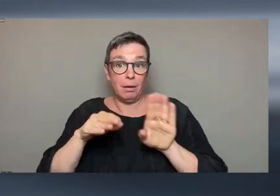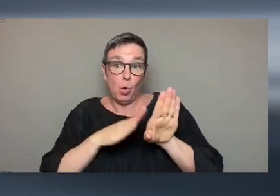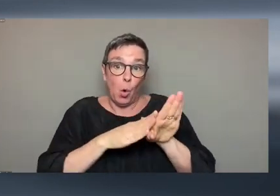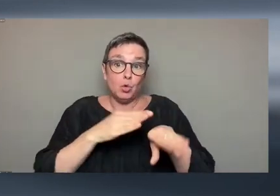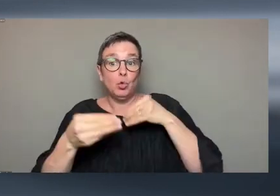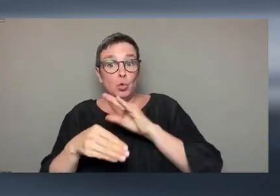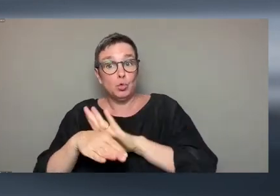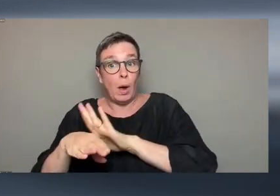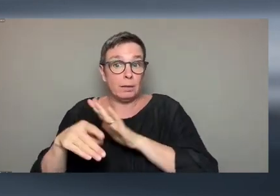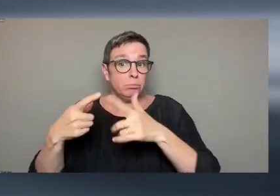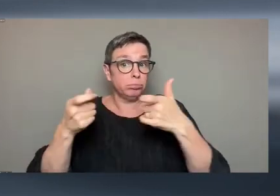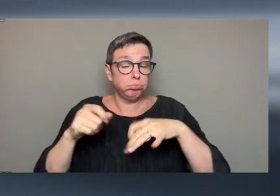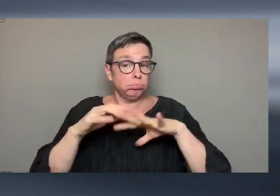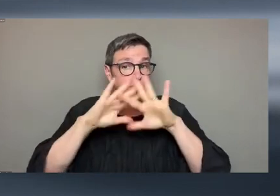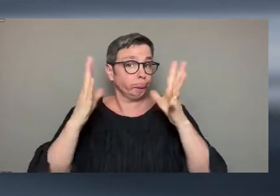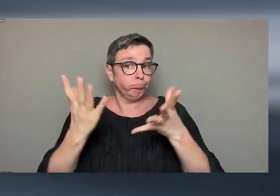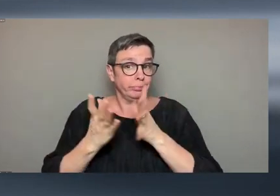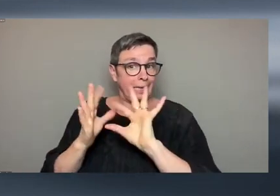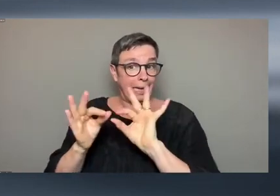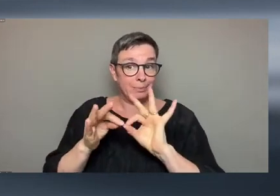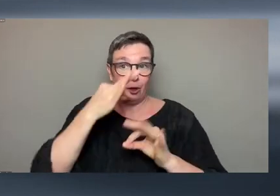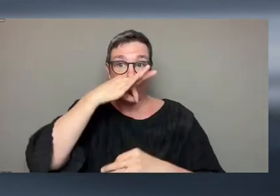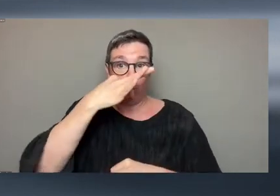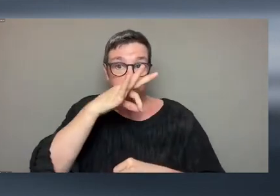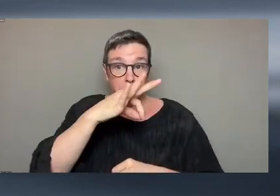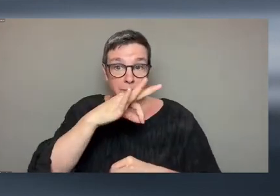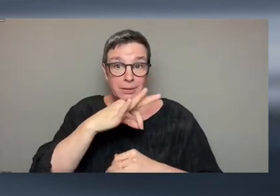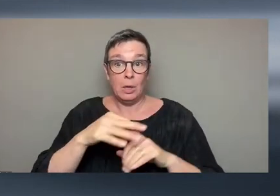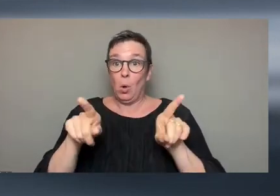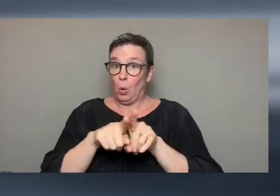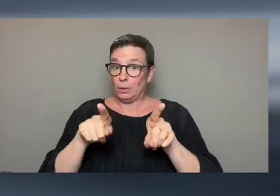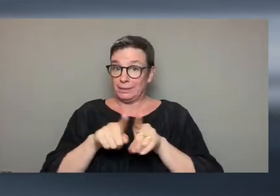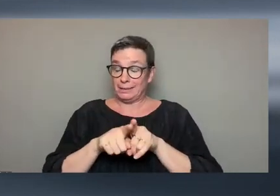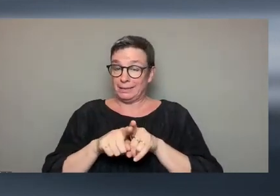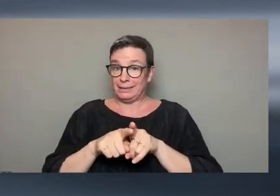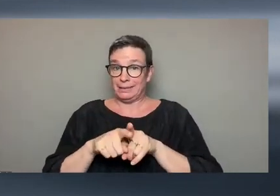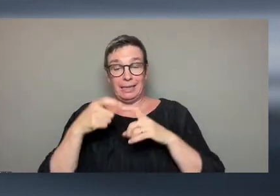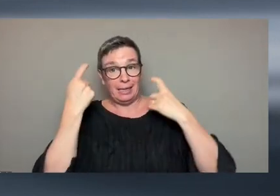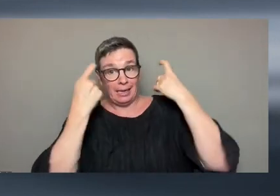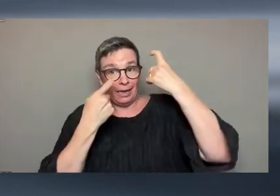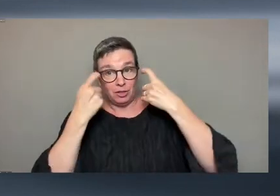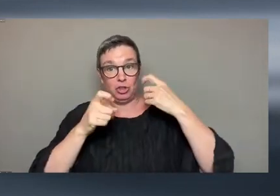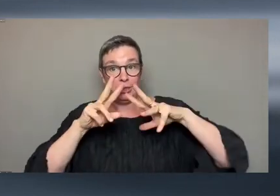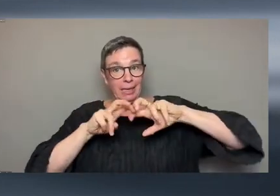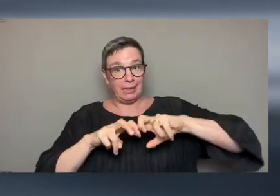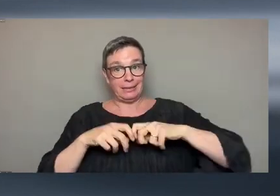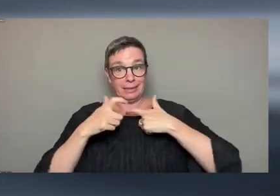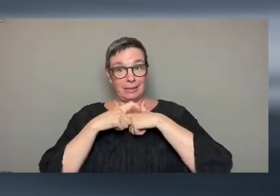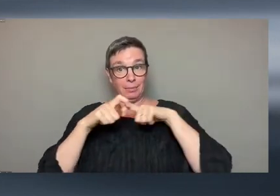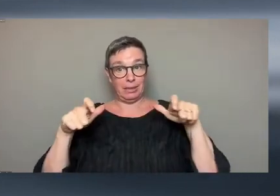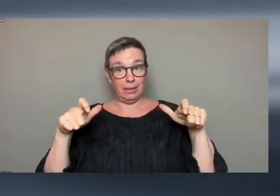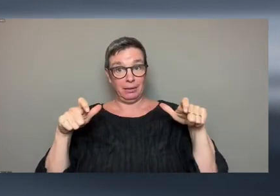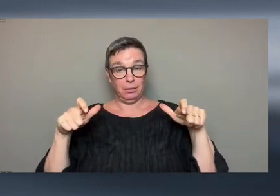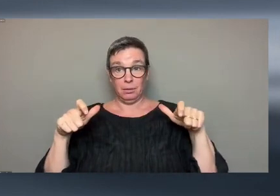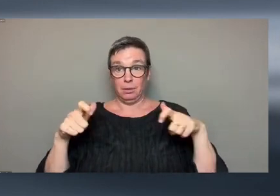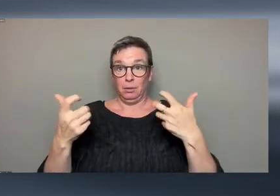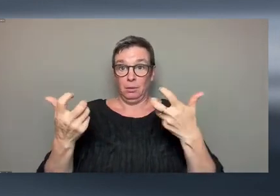Cela nous permet aussi d'envisager des analyses d'accessibilité, d'essayer de se rendre compte à quel point telle ou telle